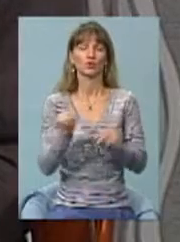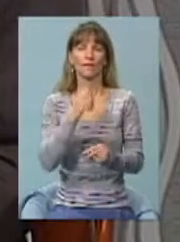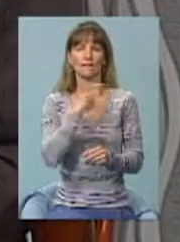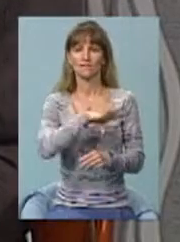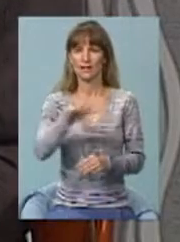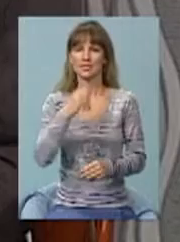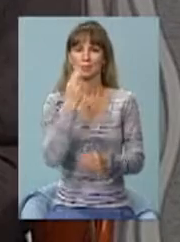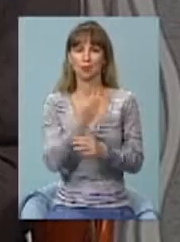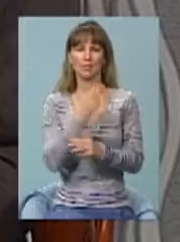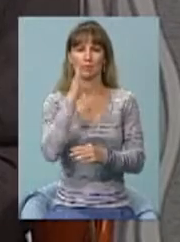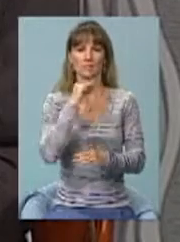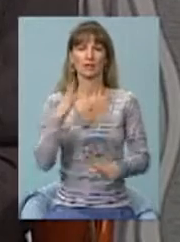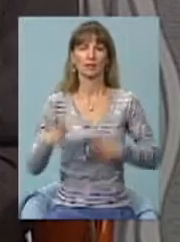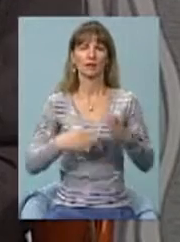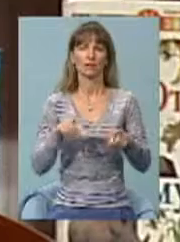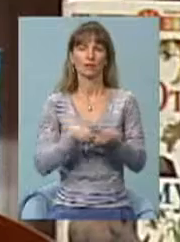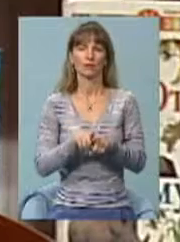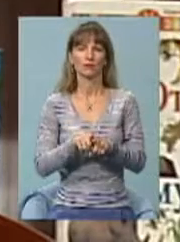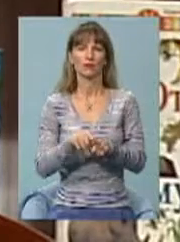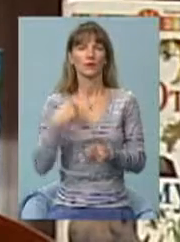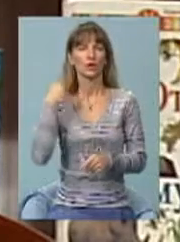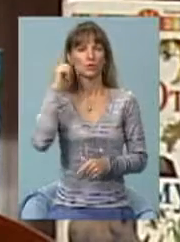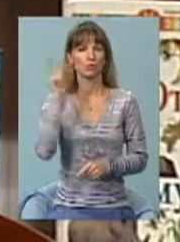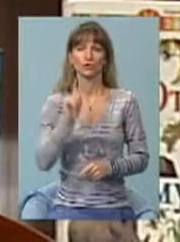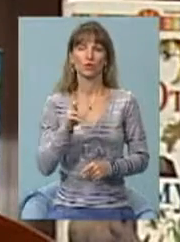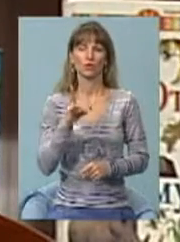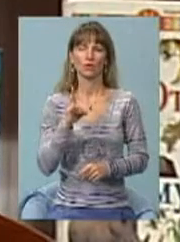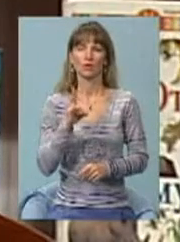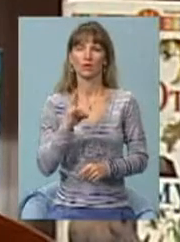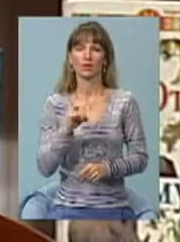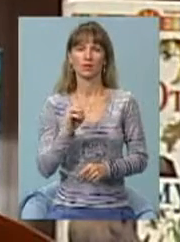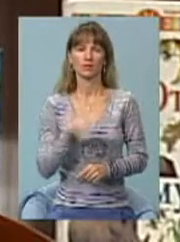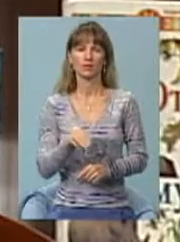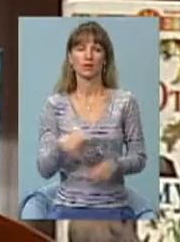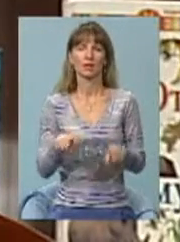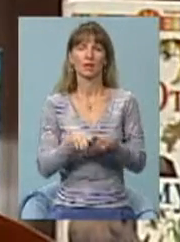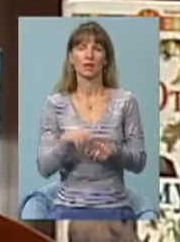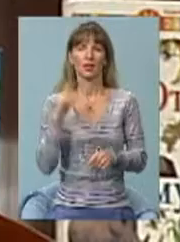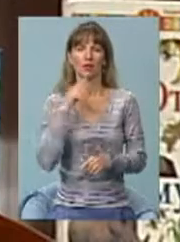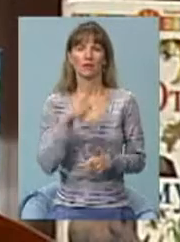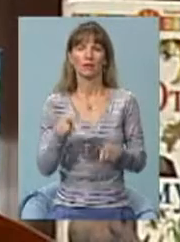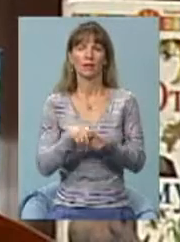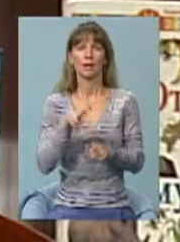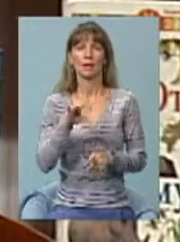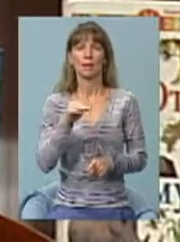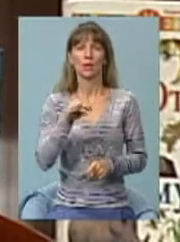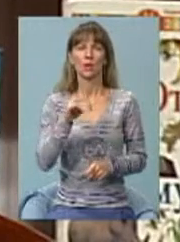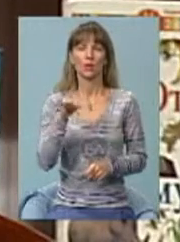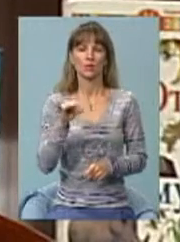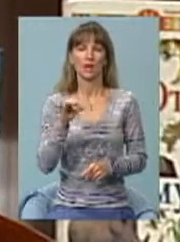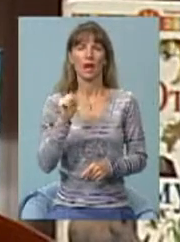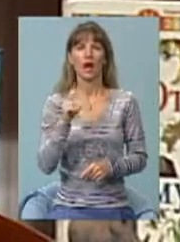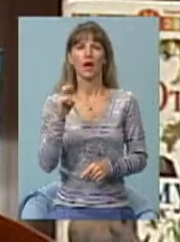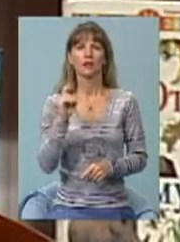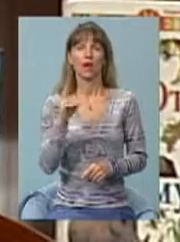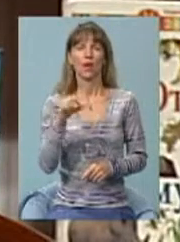змії піддаються дресируванню такому? Ні, мені кажеться, тільки ядовиті, наприклад, питонів, анаконд, невозможно подрезервувати.